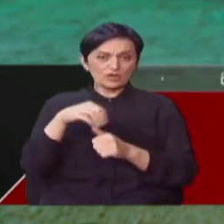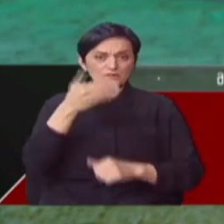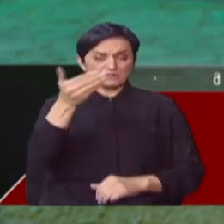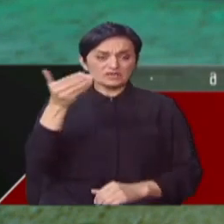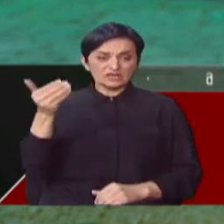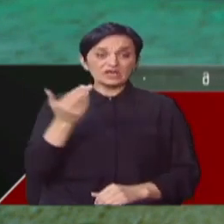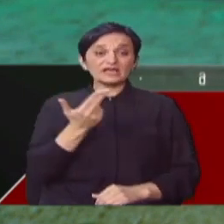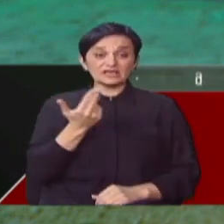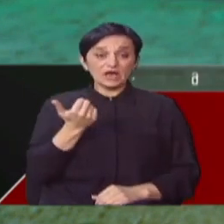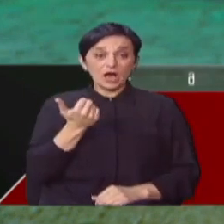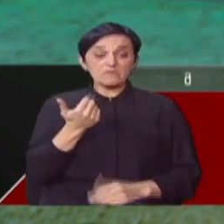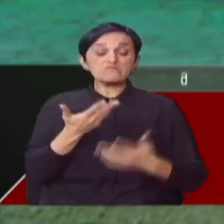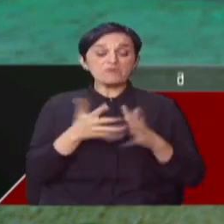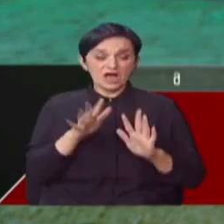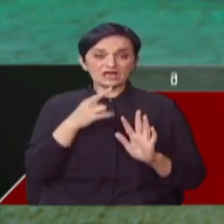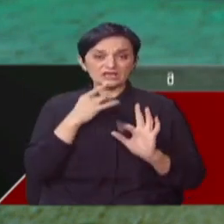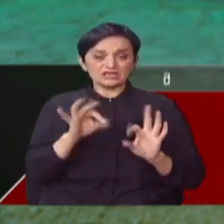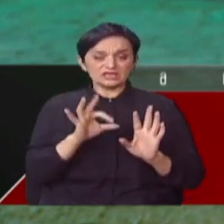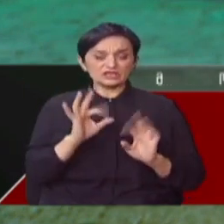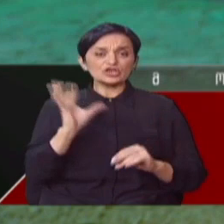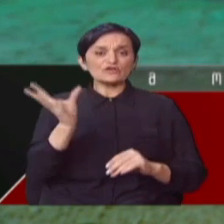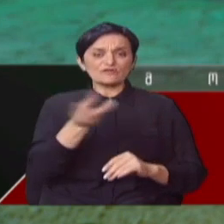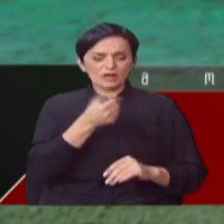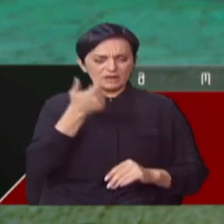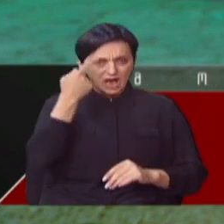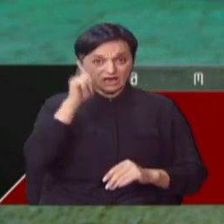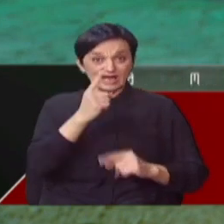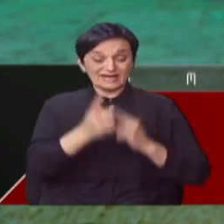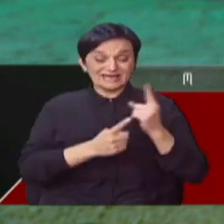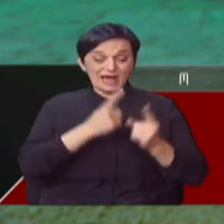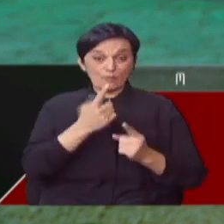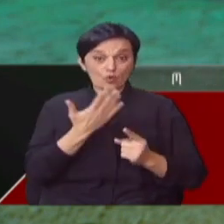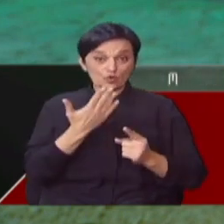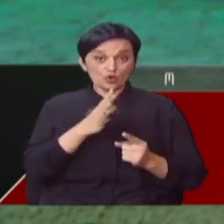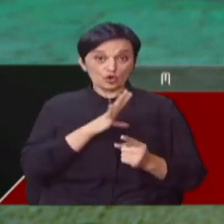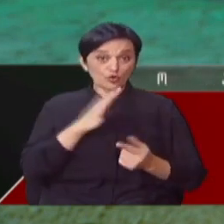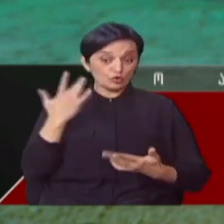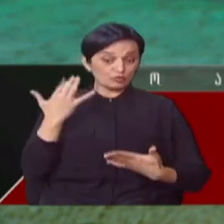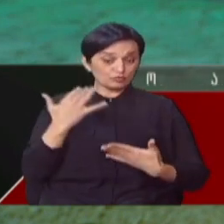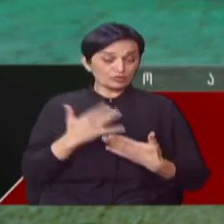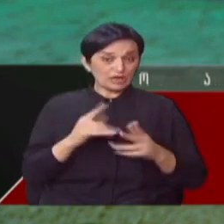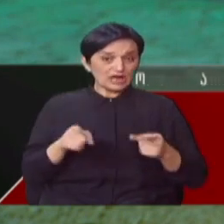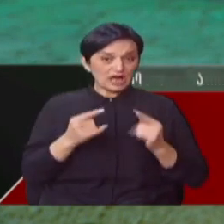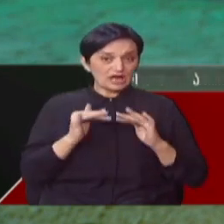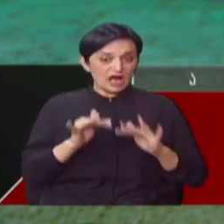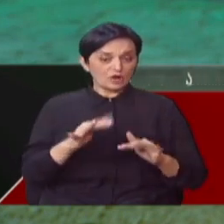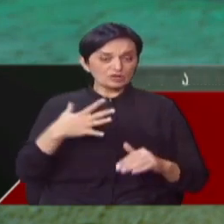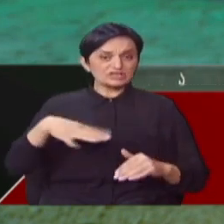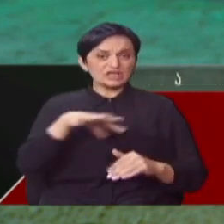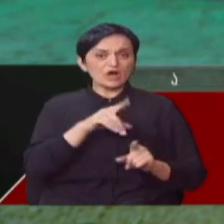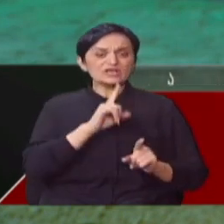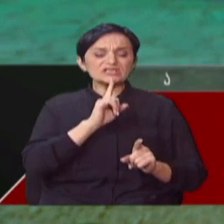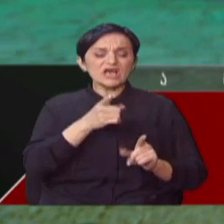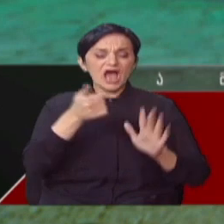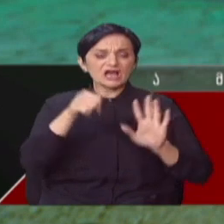hridan, da uprometit, oilam zalien cargaduicitrom, is reforme biromelit, acam deci, ocan horciele buli, sakartolos, cerkideuc,